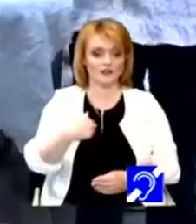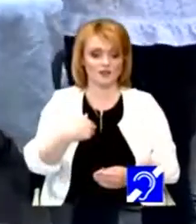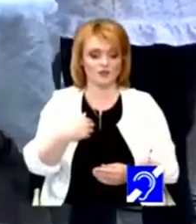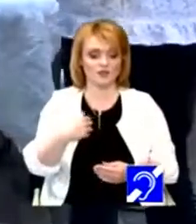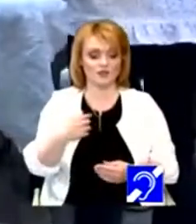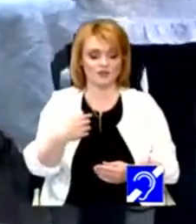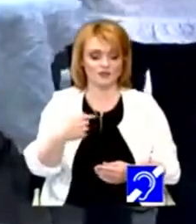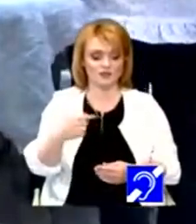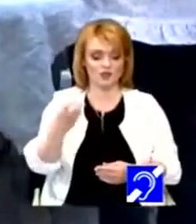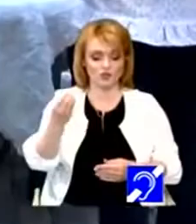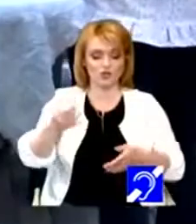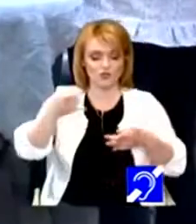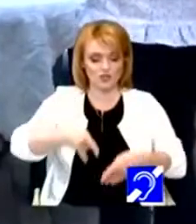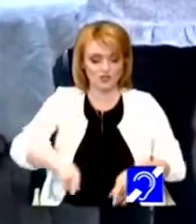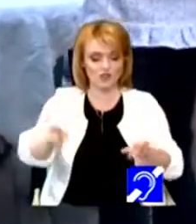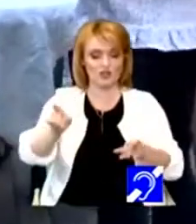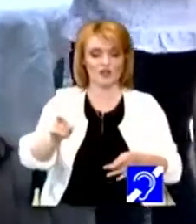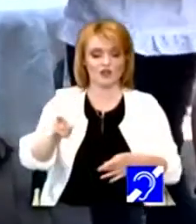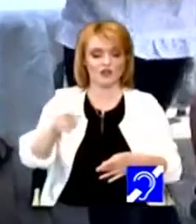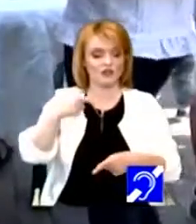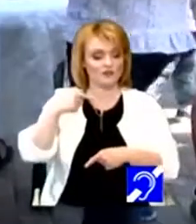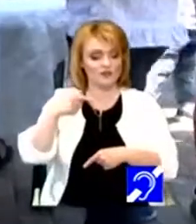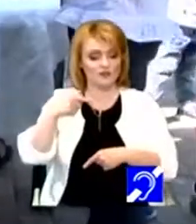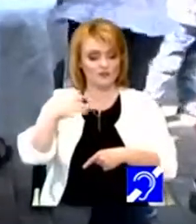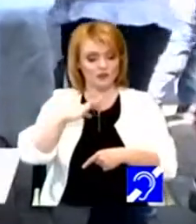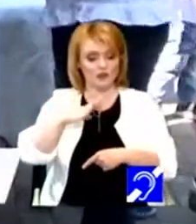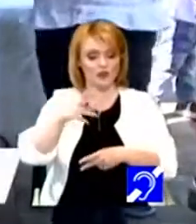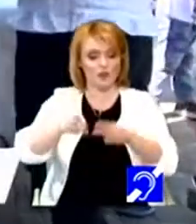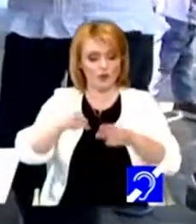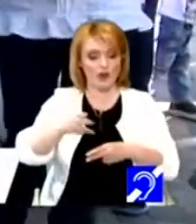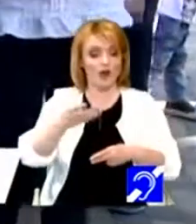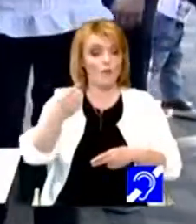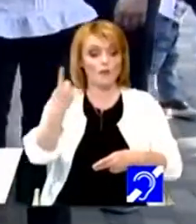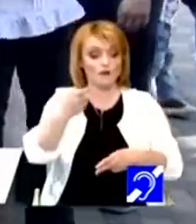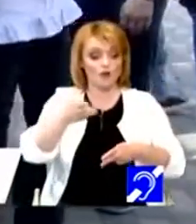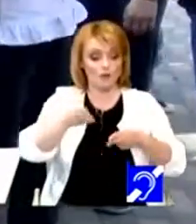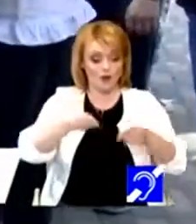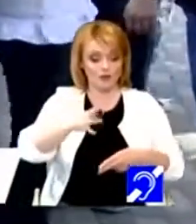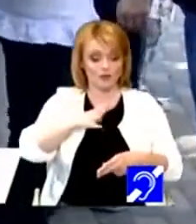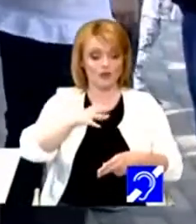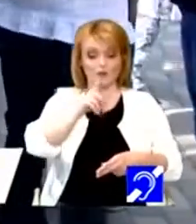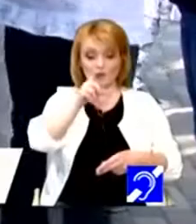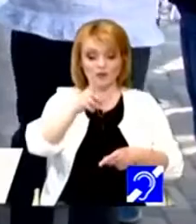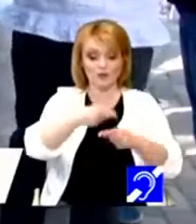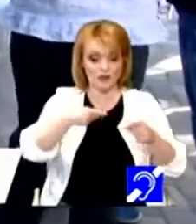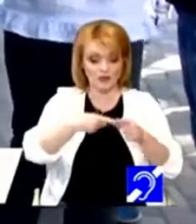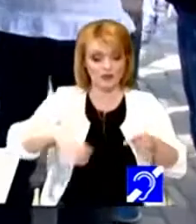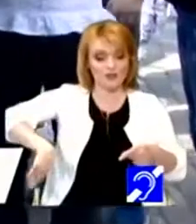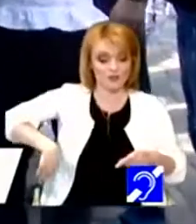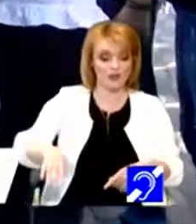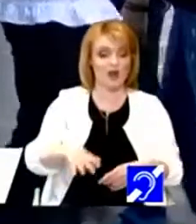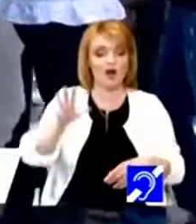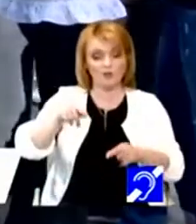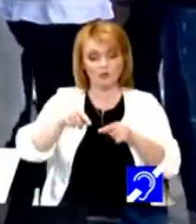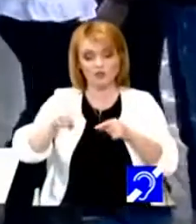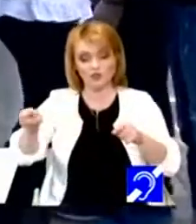dânsul din naștere, de cum s-a născut. A avut intervenție, prima intervenție a avut-o la o lună și 3 săptămâni la spate și pe parcursul de